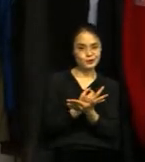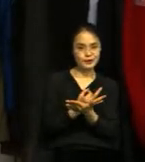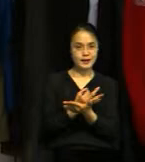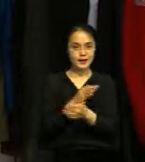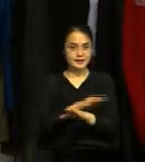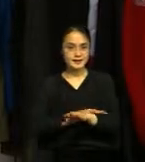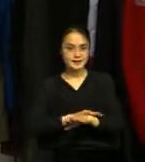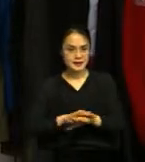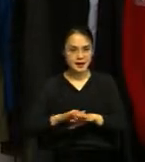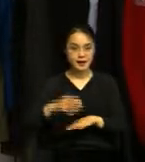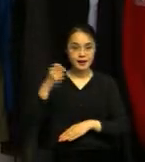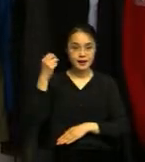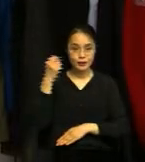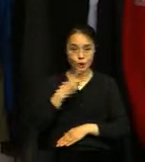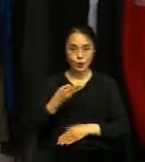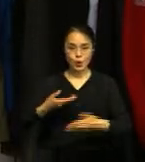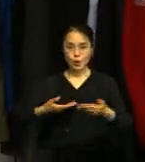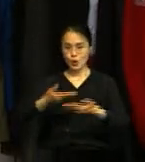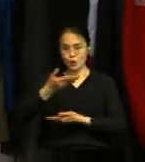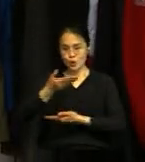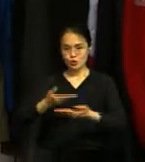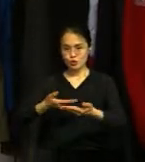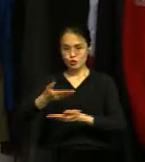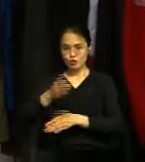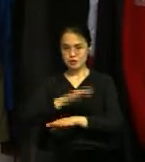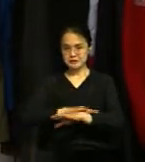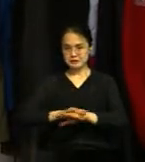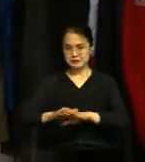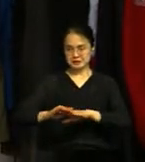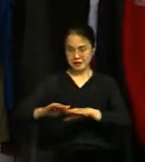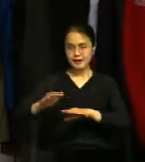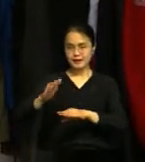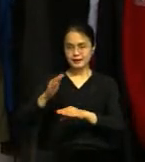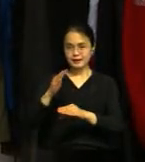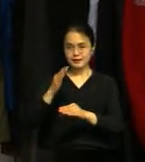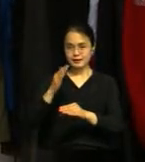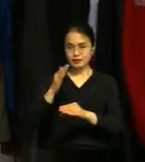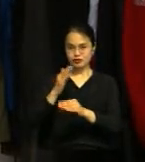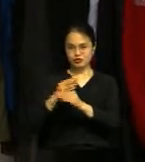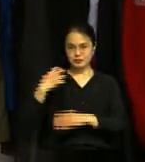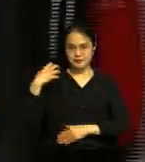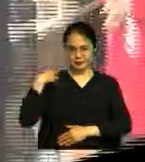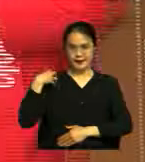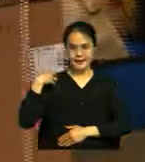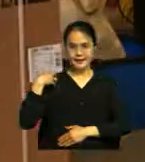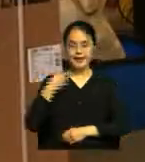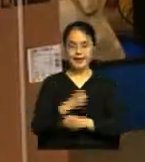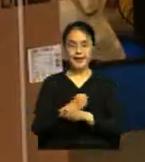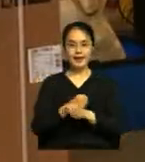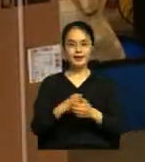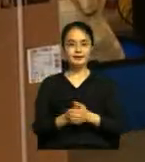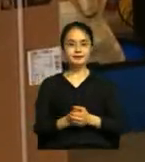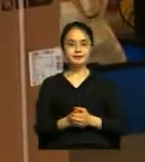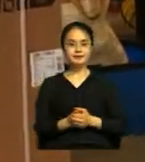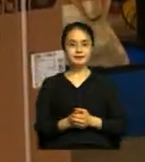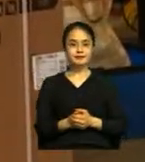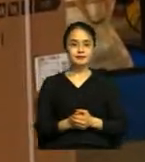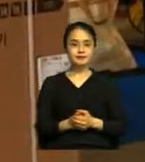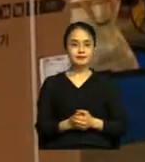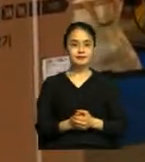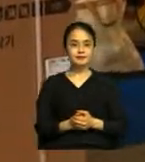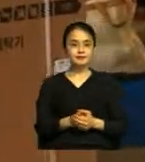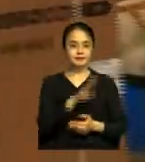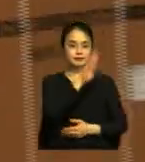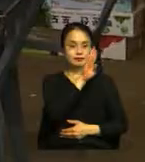교류 협력 거점 도시를 북파주 지역에 건설하는 것이 핵심 과제입니다. 흩어진 보수